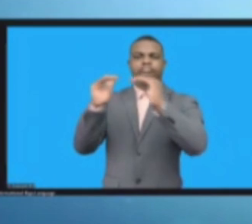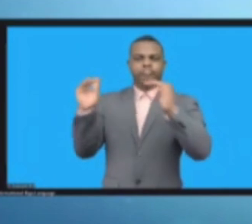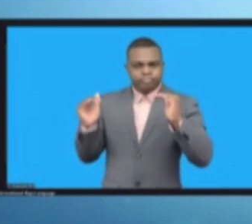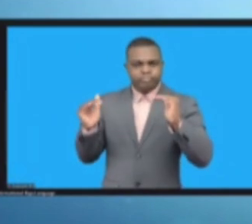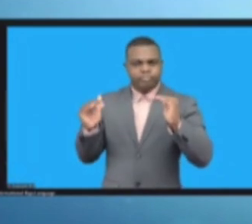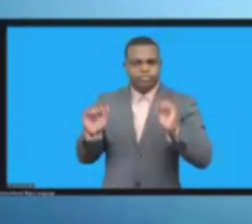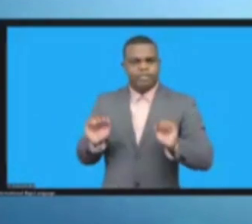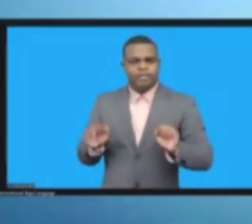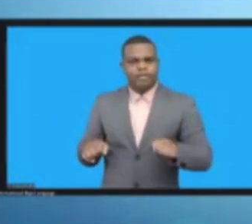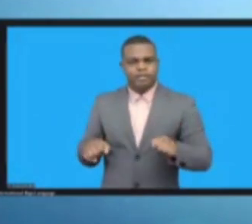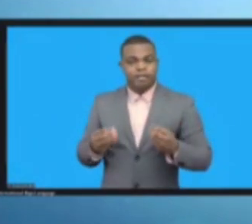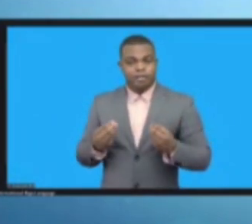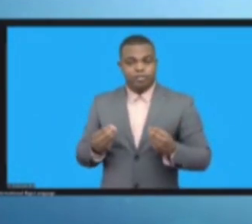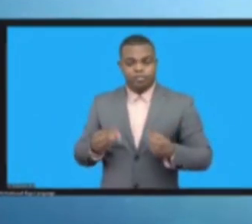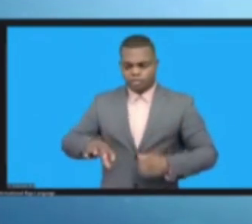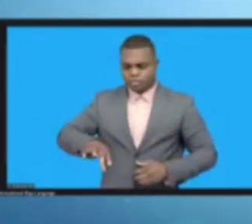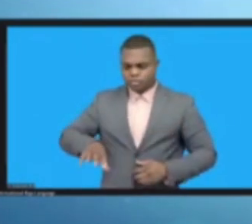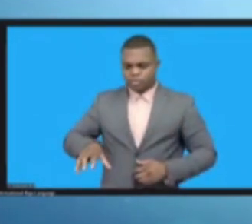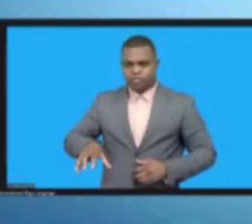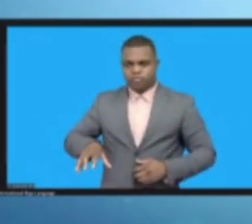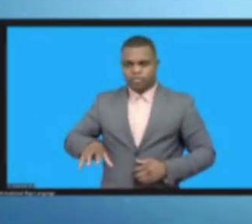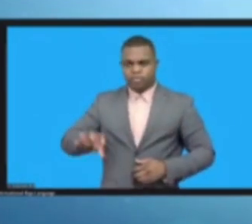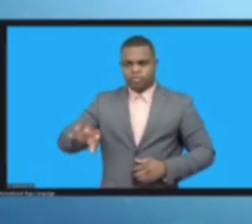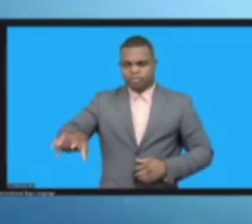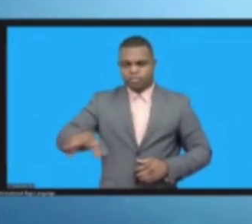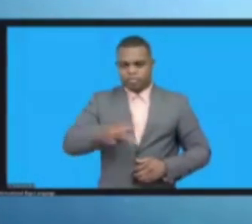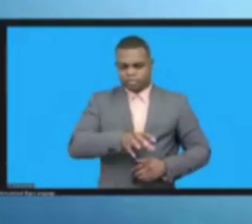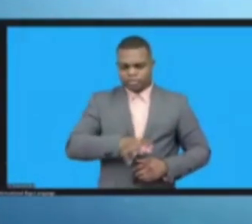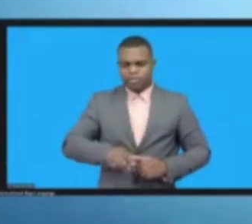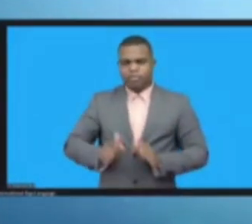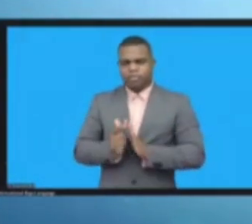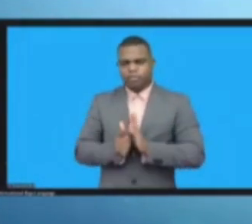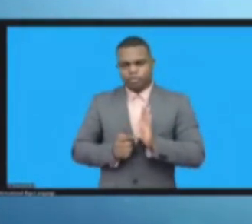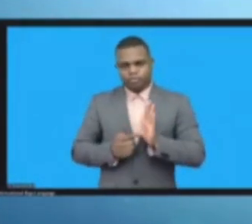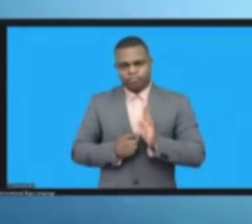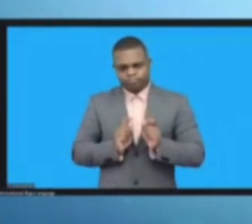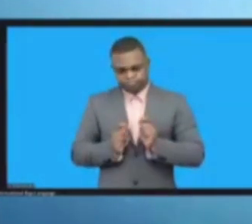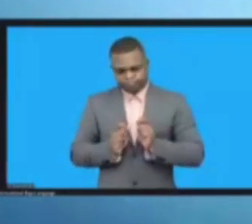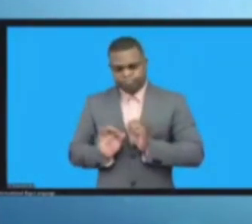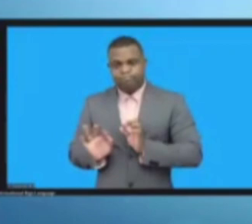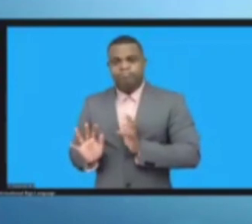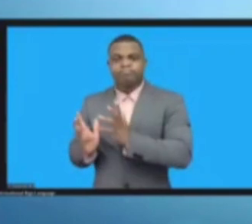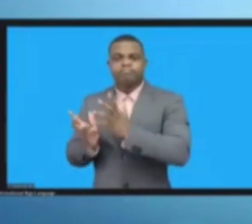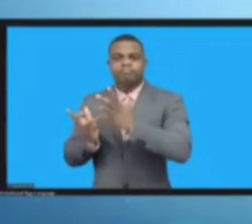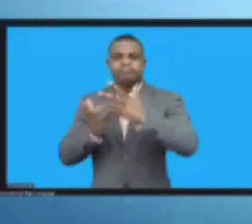И поэтому я надеюсь, что наша работа будет продолжаться.